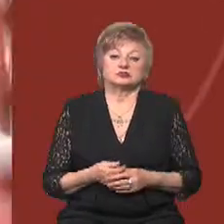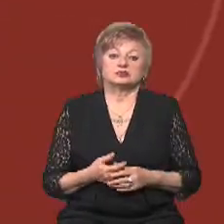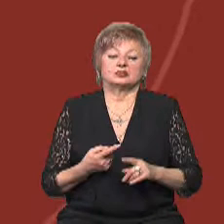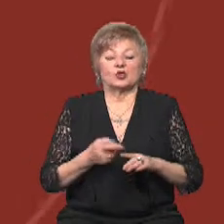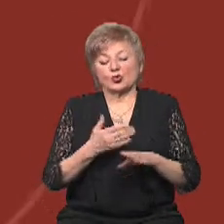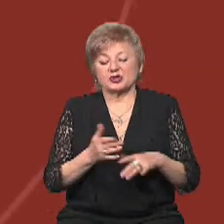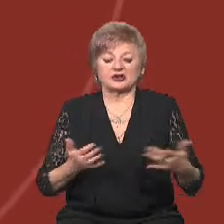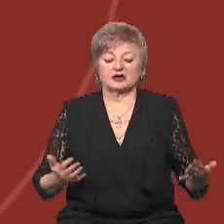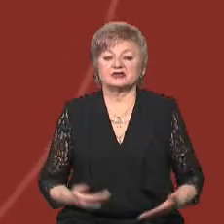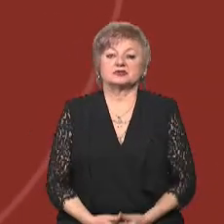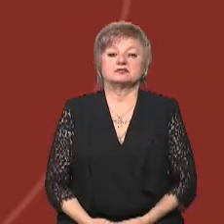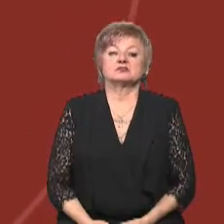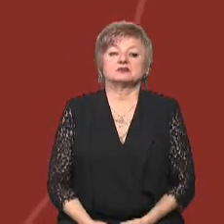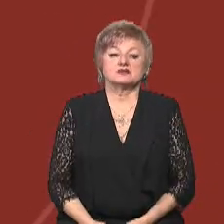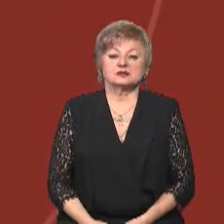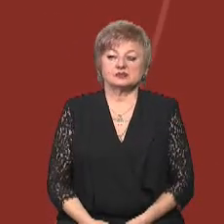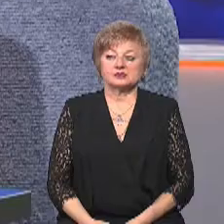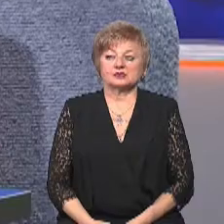кооперативи.